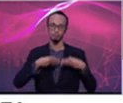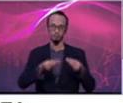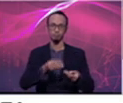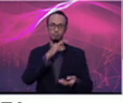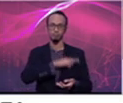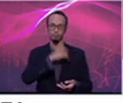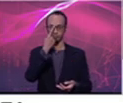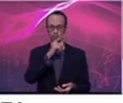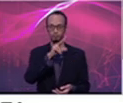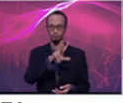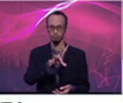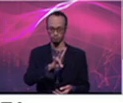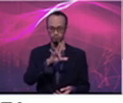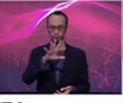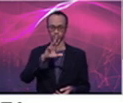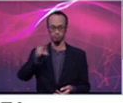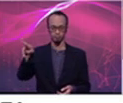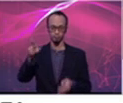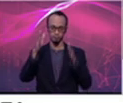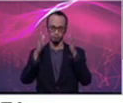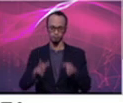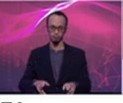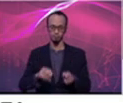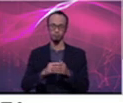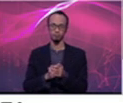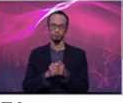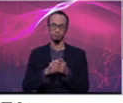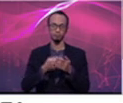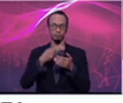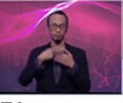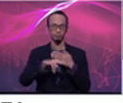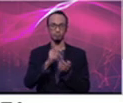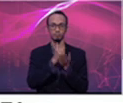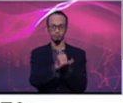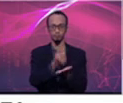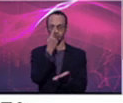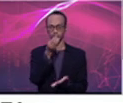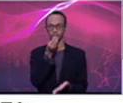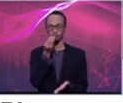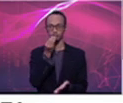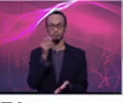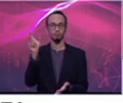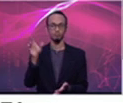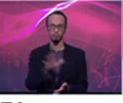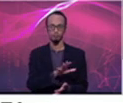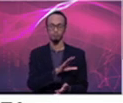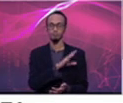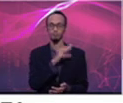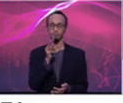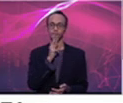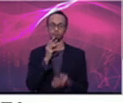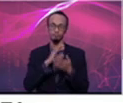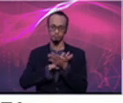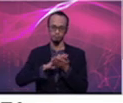kira-kira 75000 penduduk Gaza penyaluran bantuan dalam bentuk makanan panas untuk iftar pek makanan Ramadan dan air bersih itu